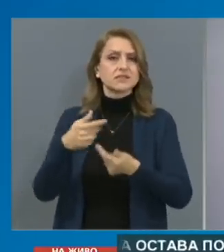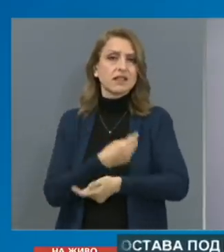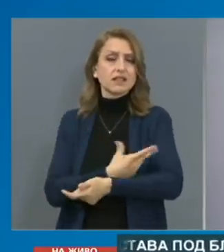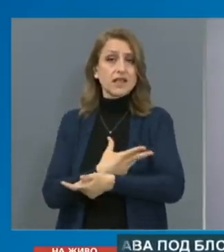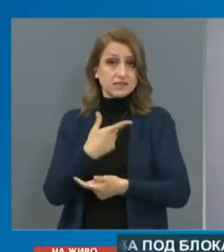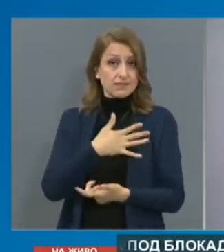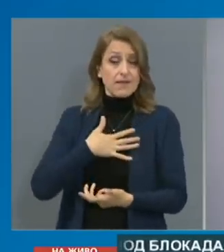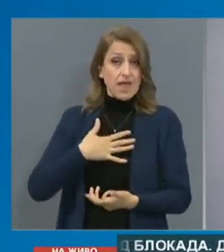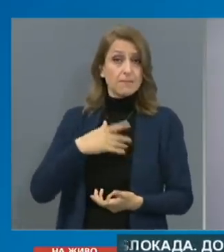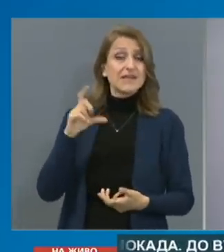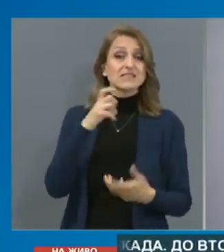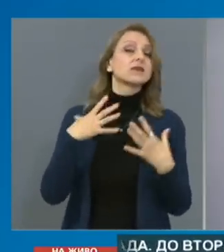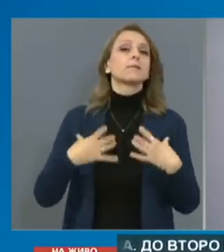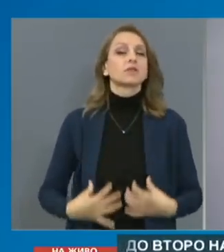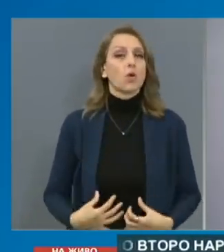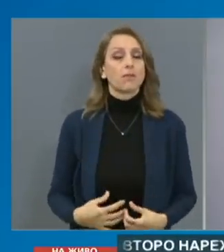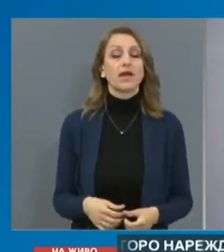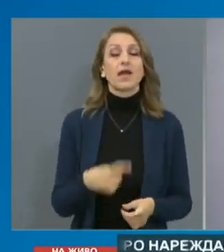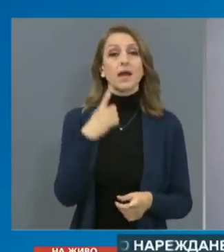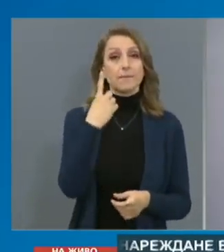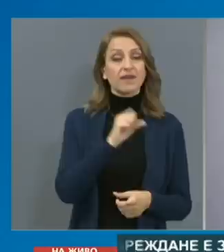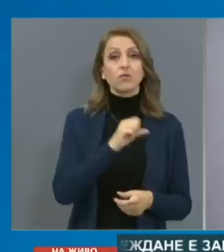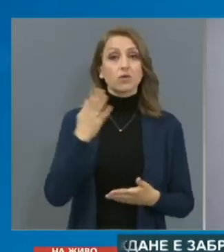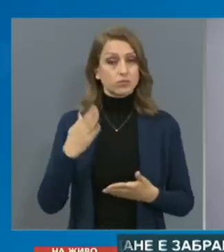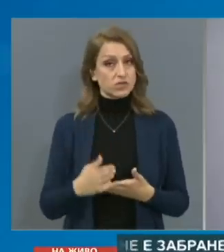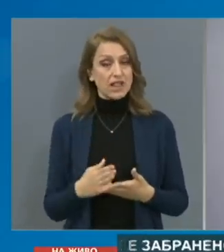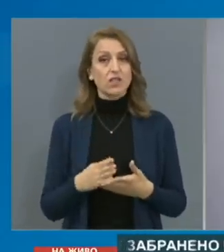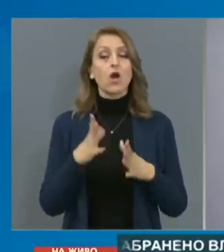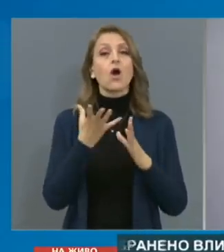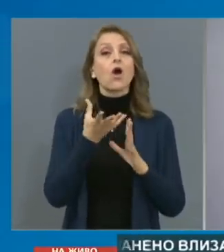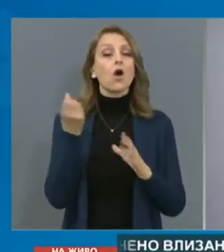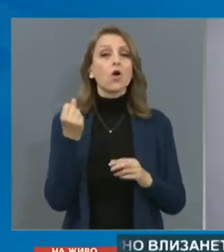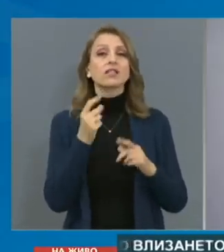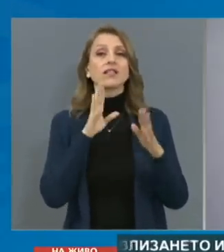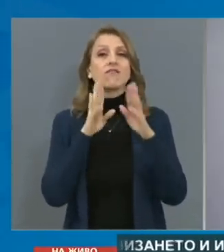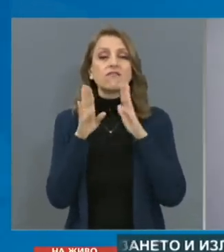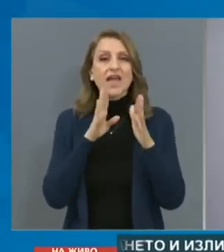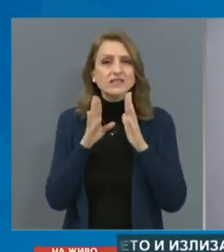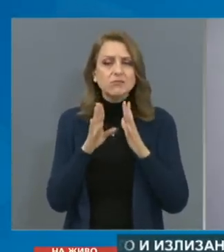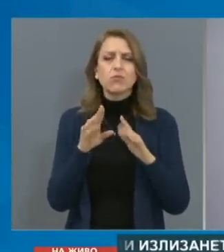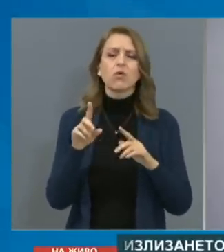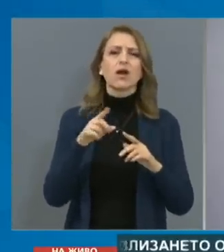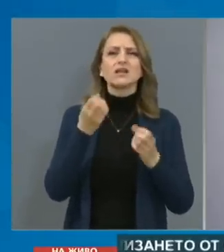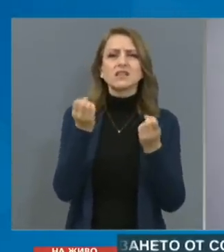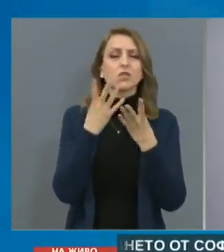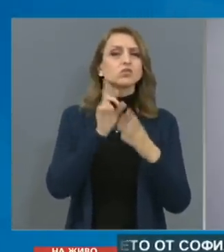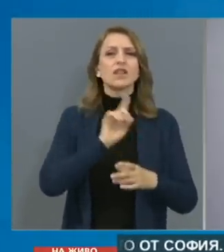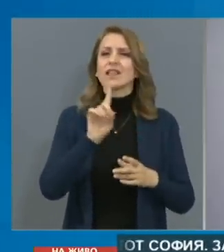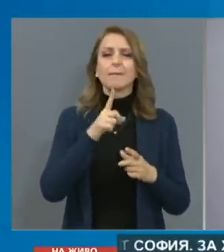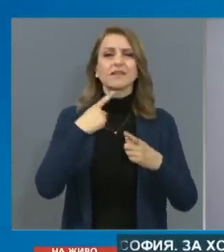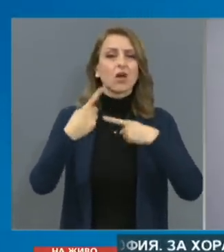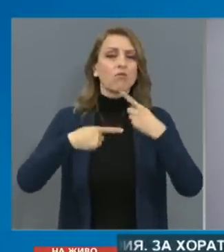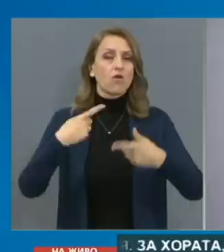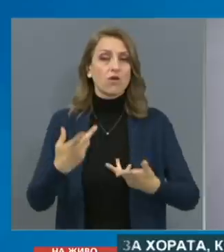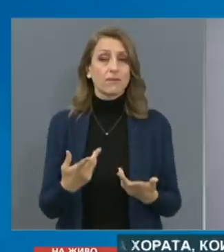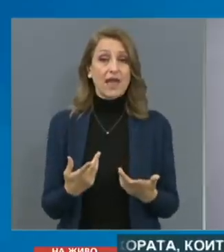с пневмония. Второ. Първо и последно, от Фейсбук случай няма да обсъждаме. Следващия въпрос. Ама тук става